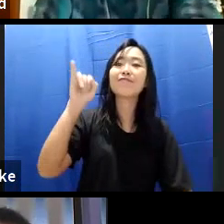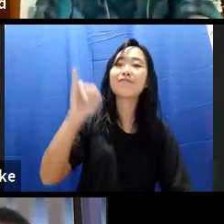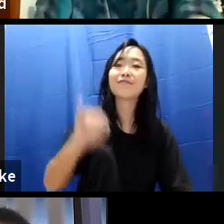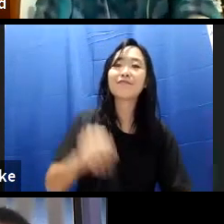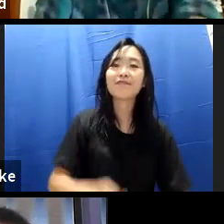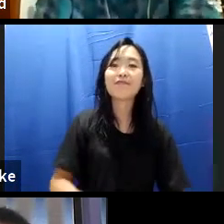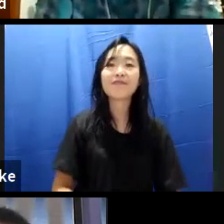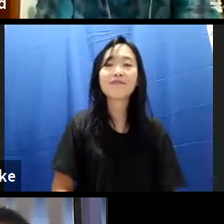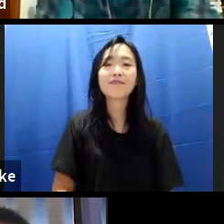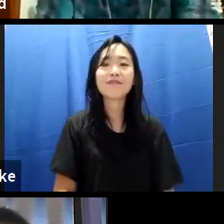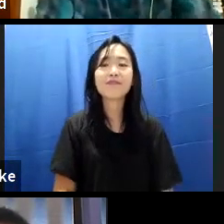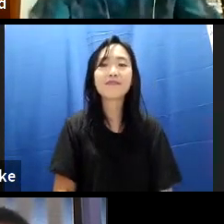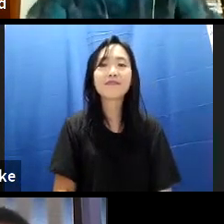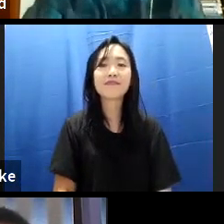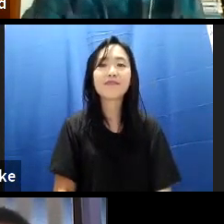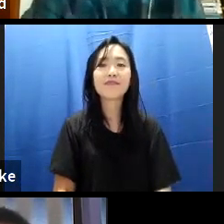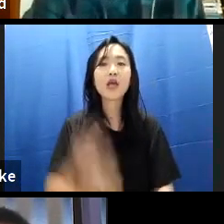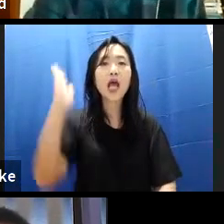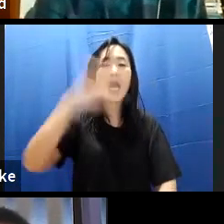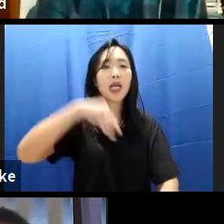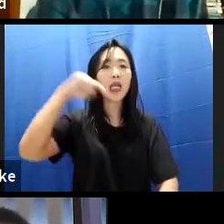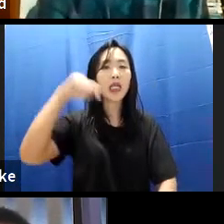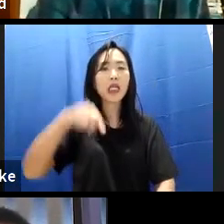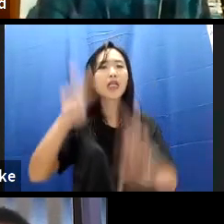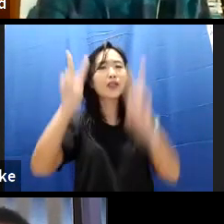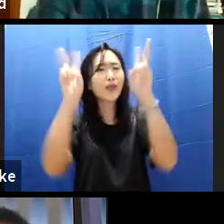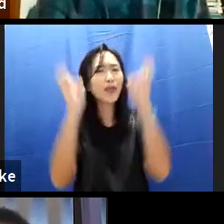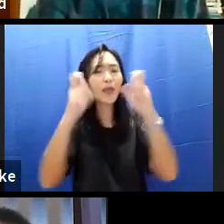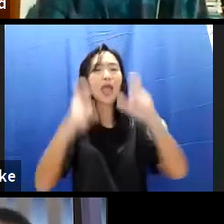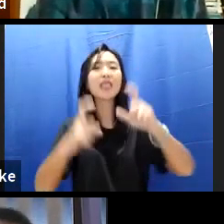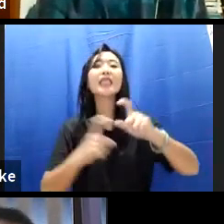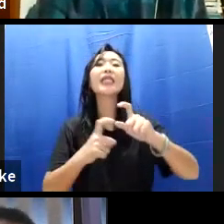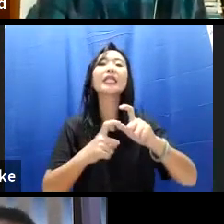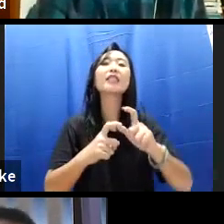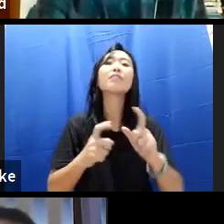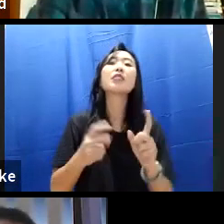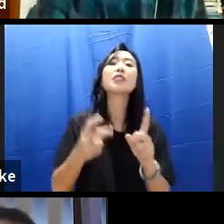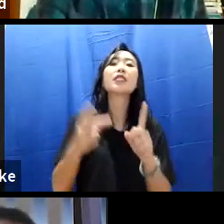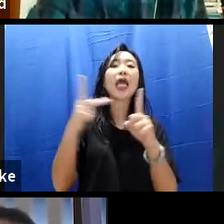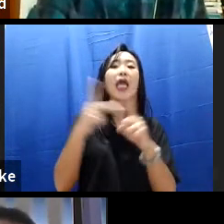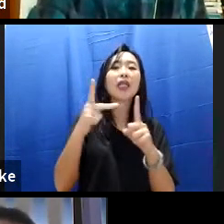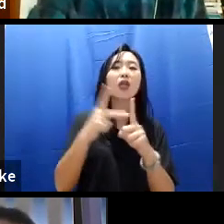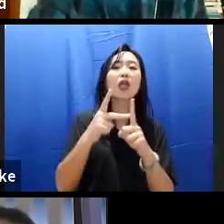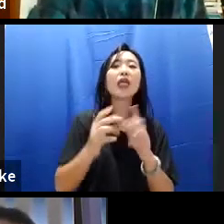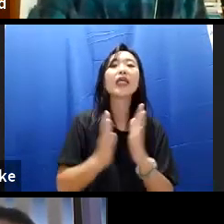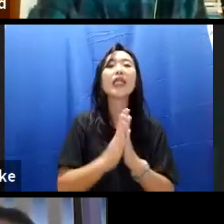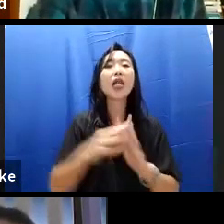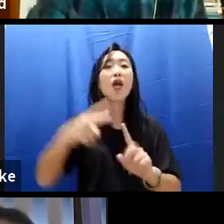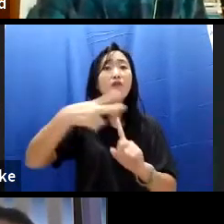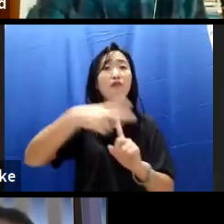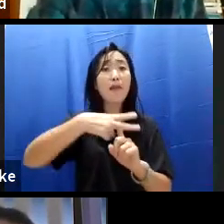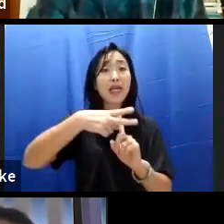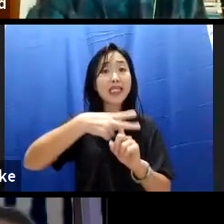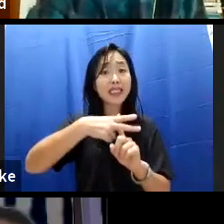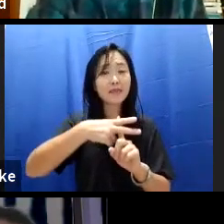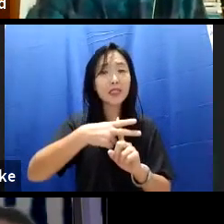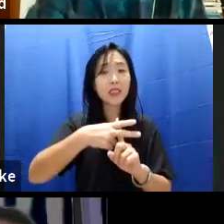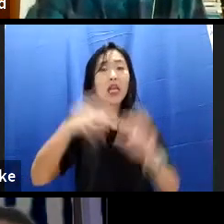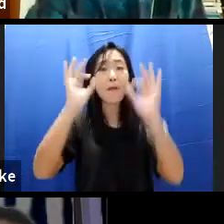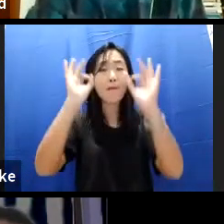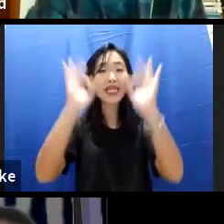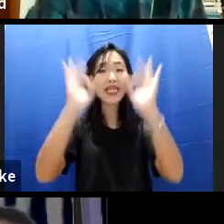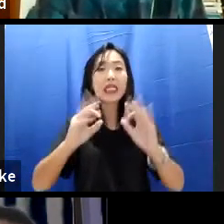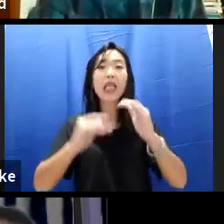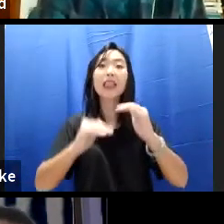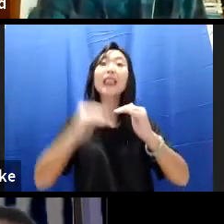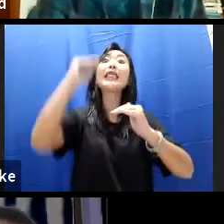kali ini dengan tema seksisme, heterosentrisme, dan feminisme di pendidikan tinggi. Nah, sesuai dengan